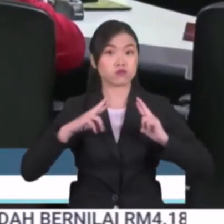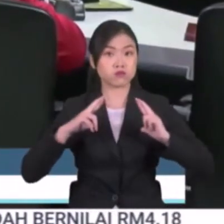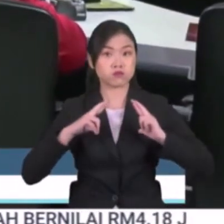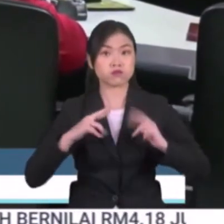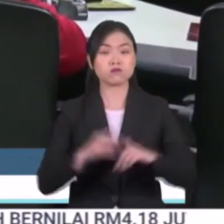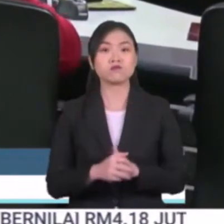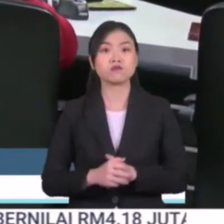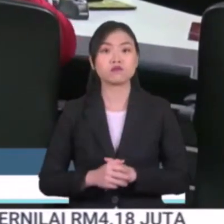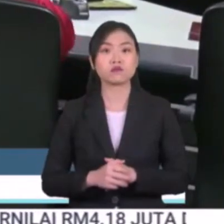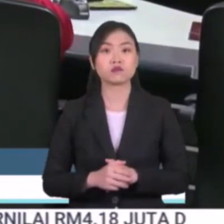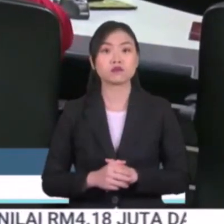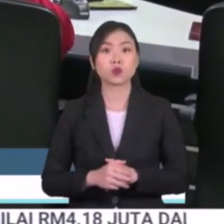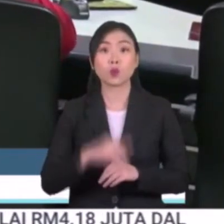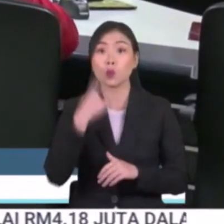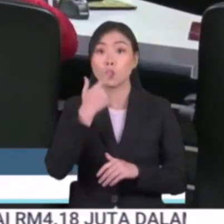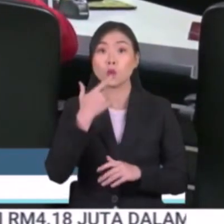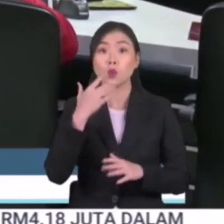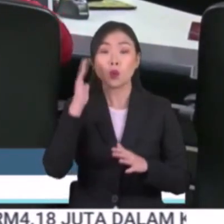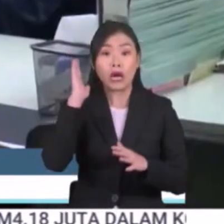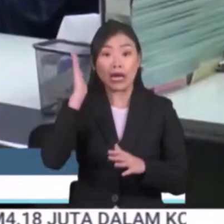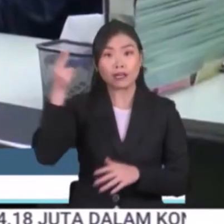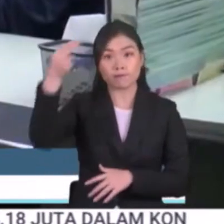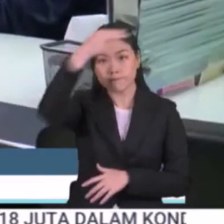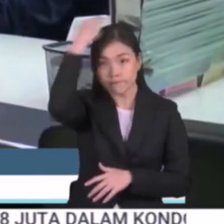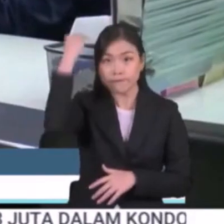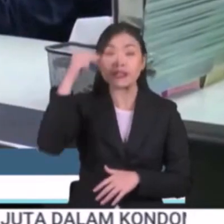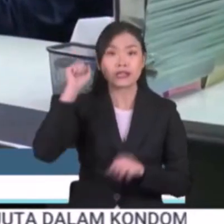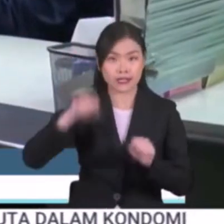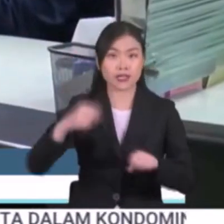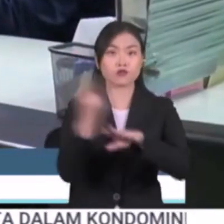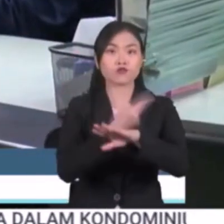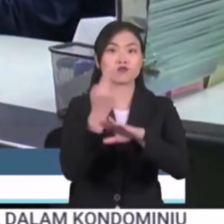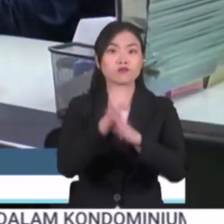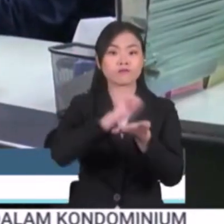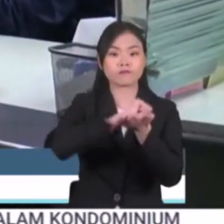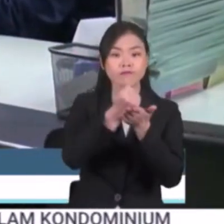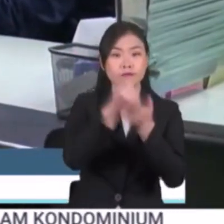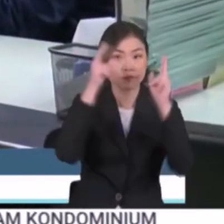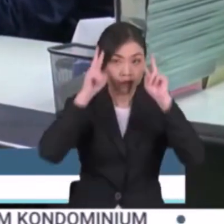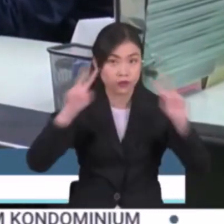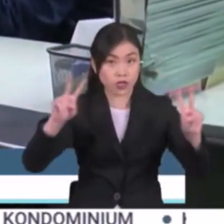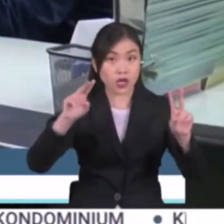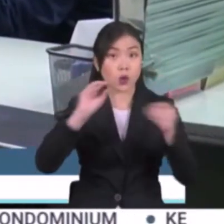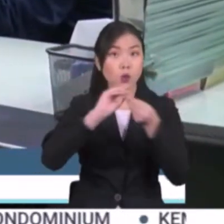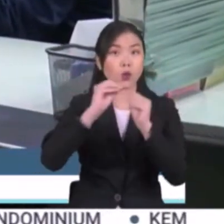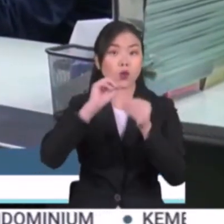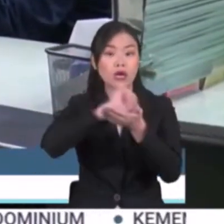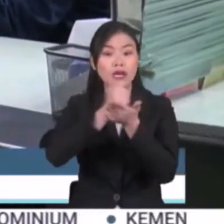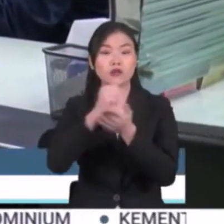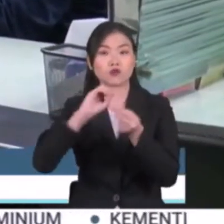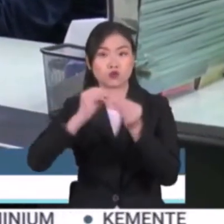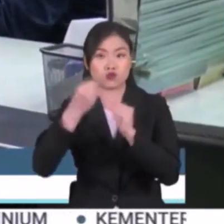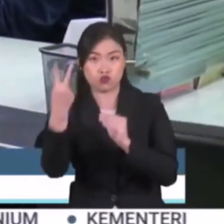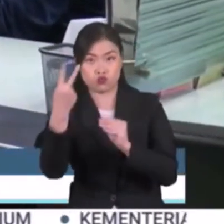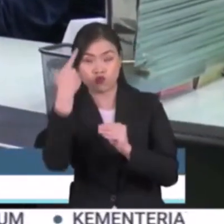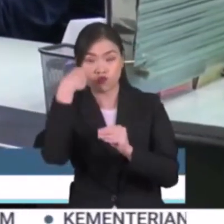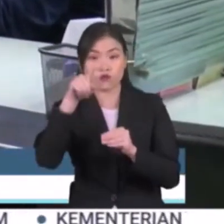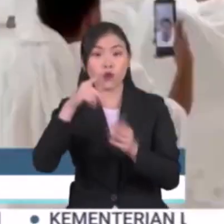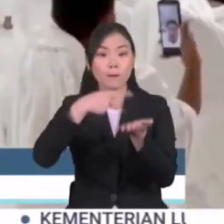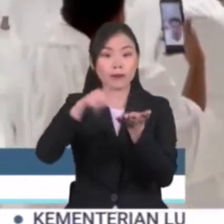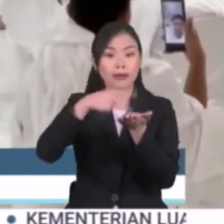bersara sebaliknya bakal jemaah haji boleh menggunakan simpanan akaun Sejahtera atau akaun dua untuk membiayai perbelanjaan